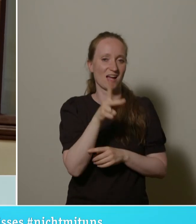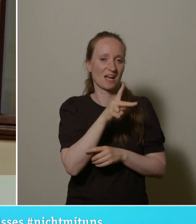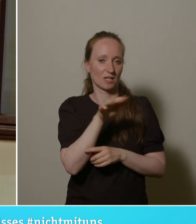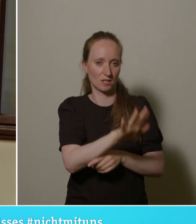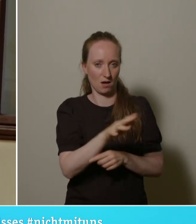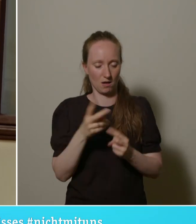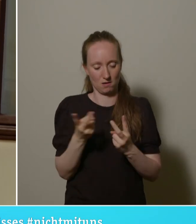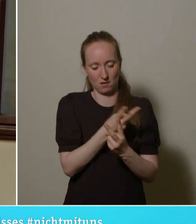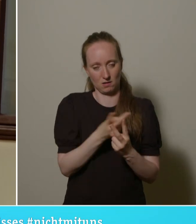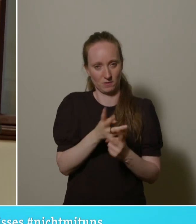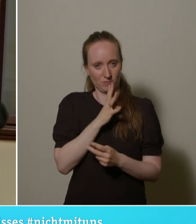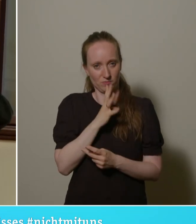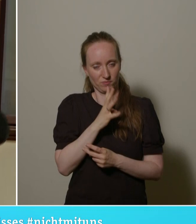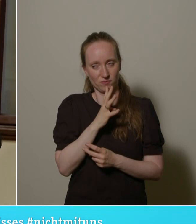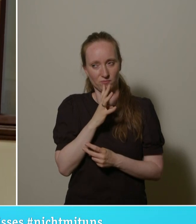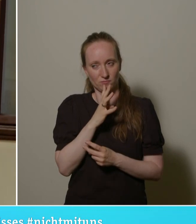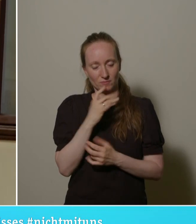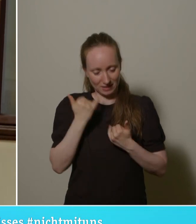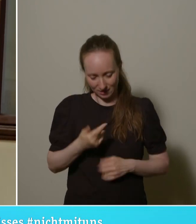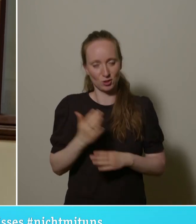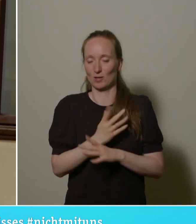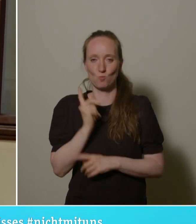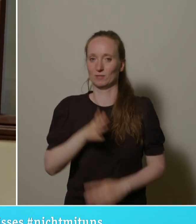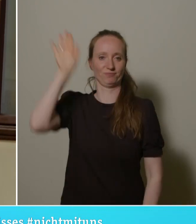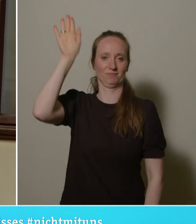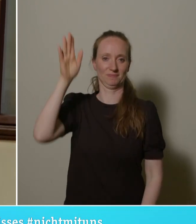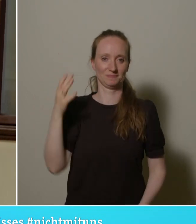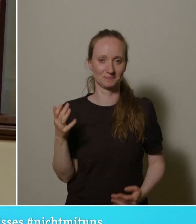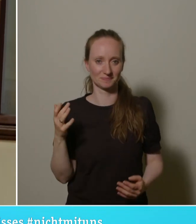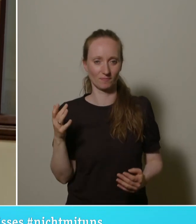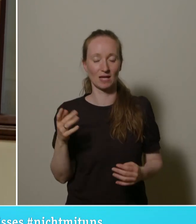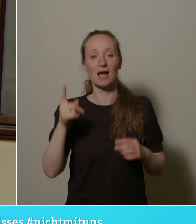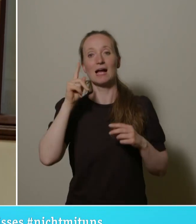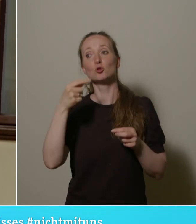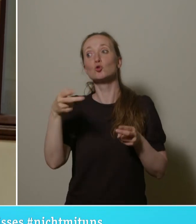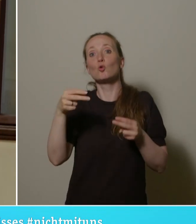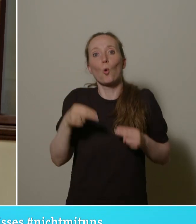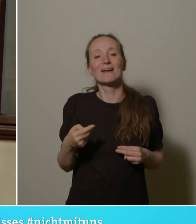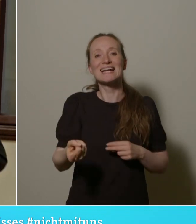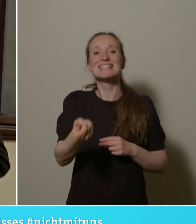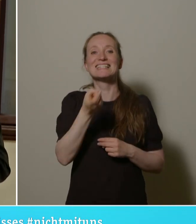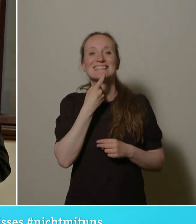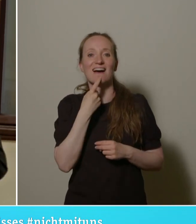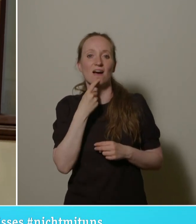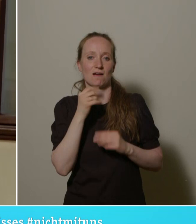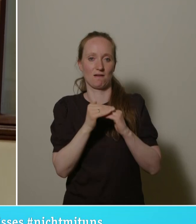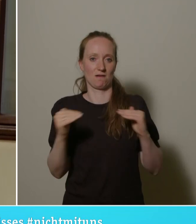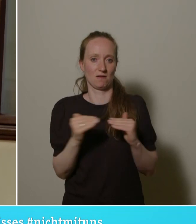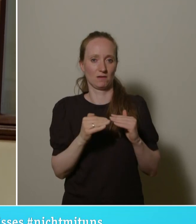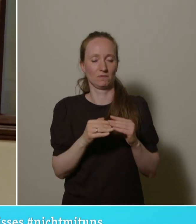Wenn wir wirklich mal zurück auf die Sachebene gehen, ich fange an mit dem